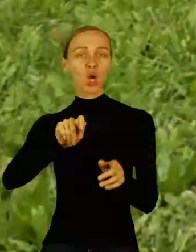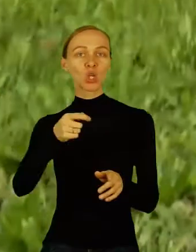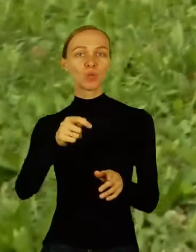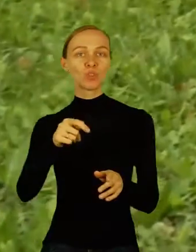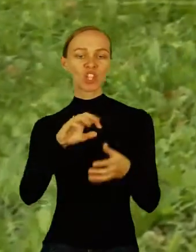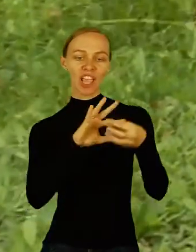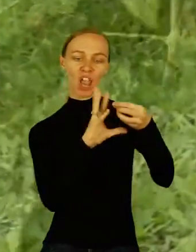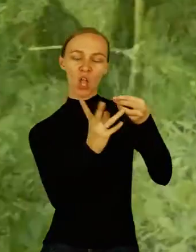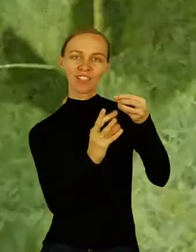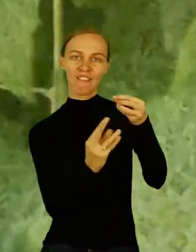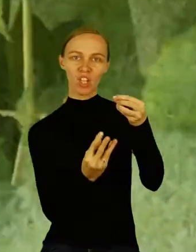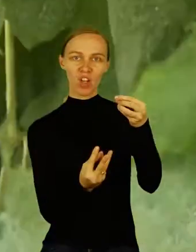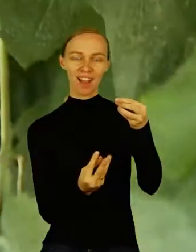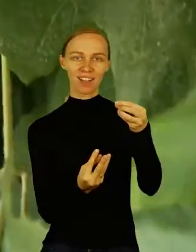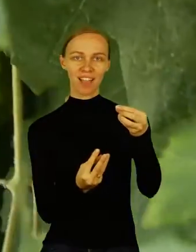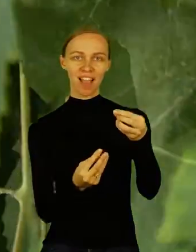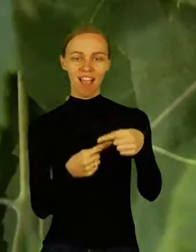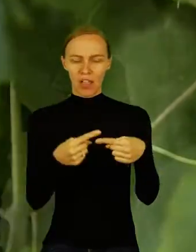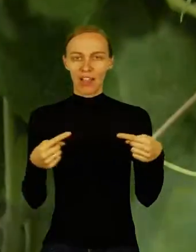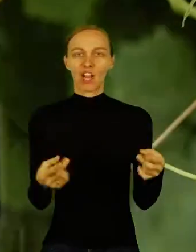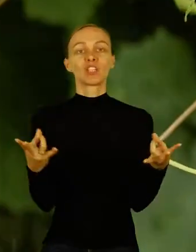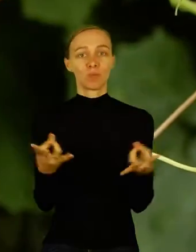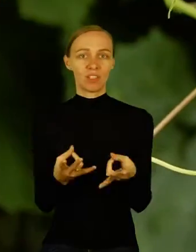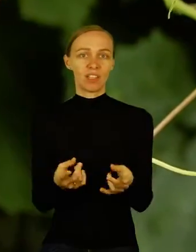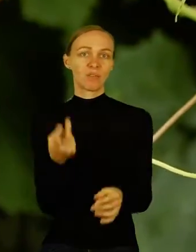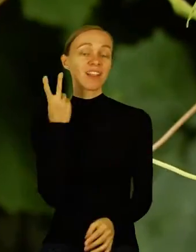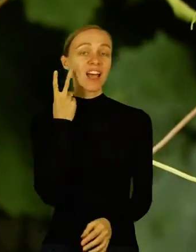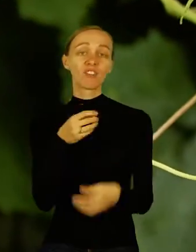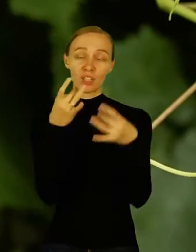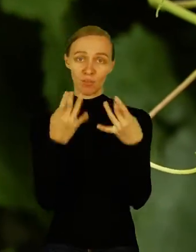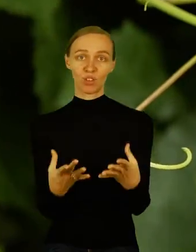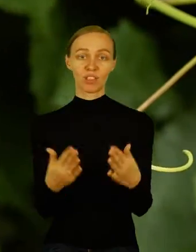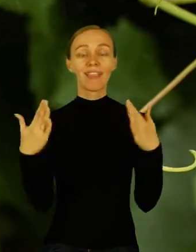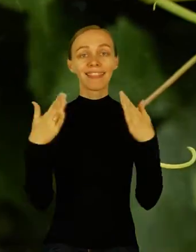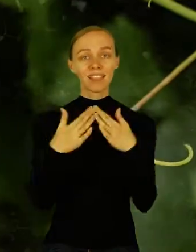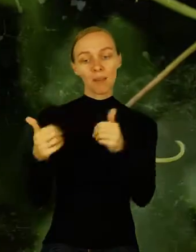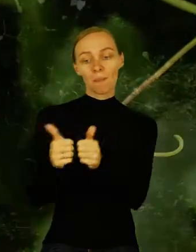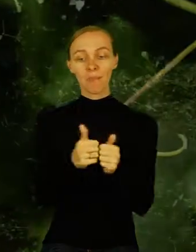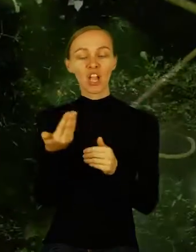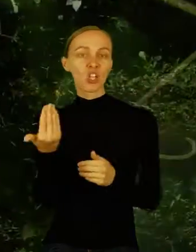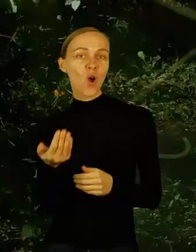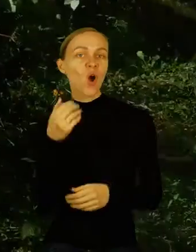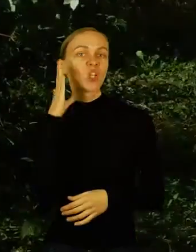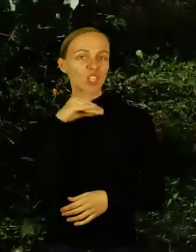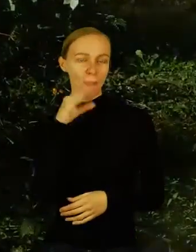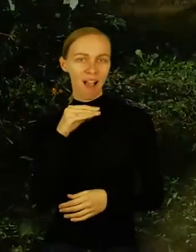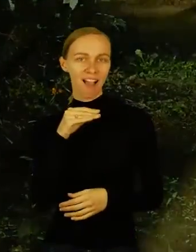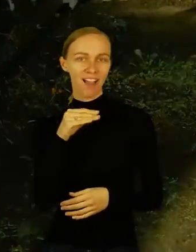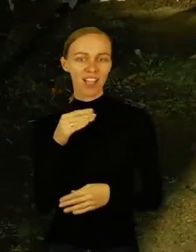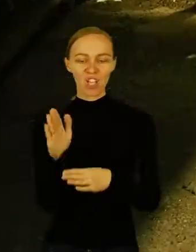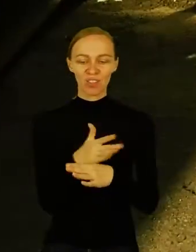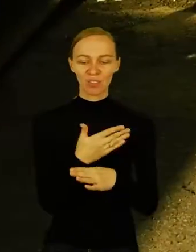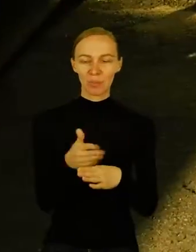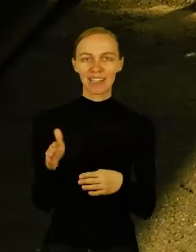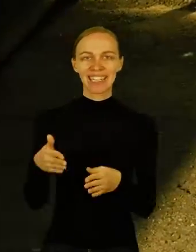Птаха, ключ і лоза виноградна. Речі потрібні, завжди прості. Дім, біля нього